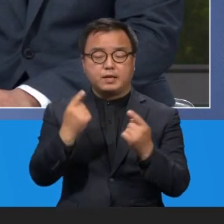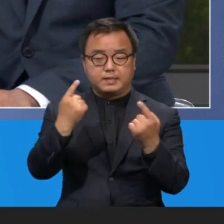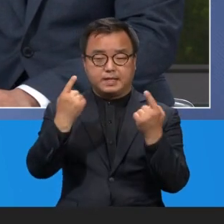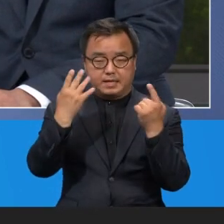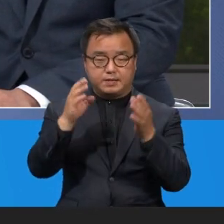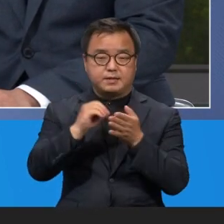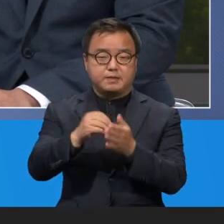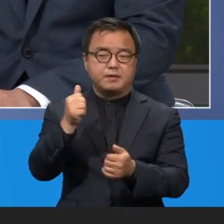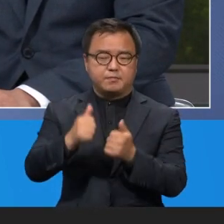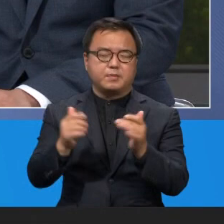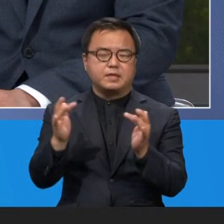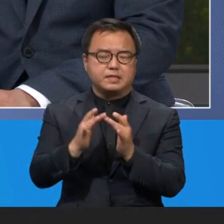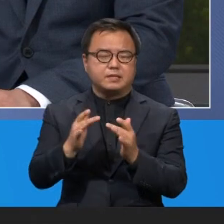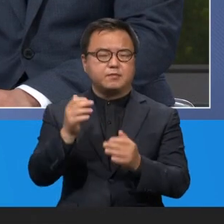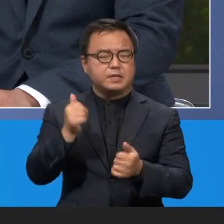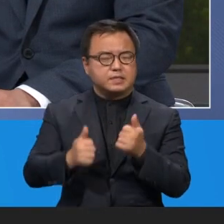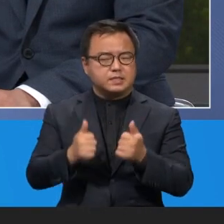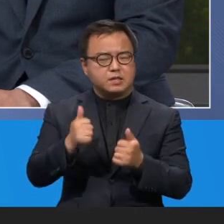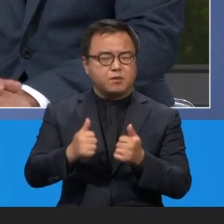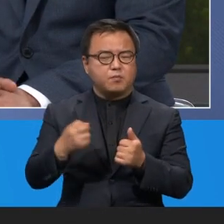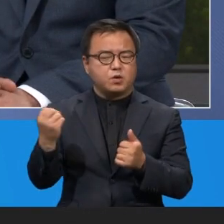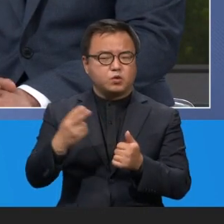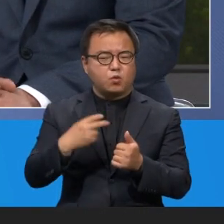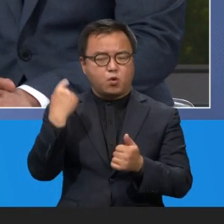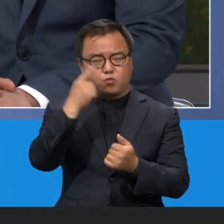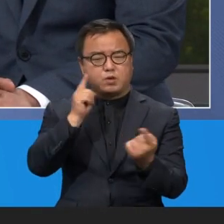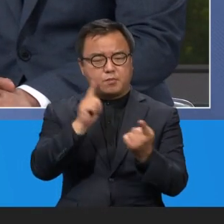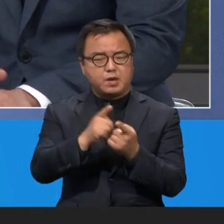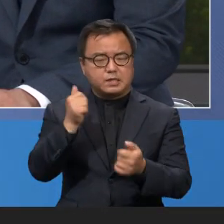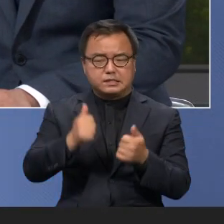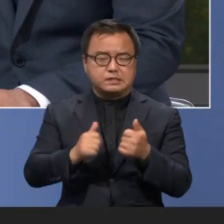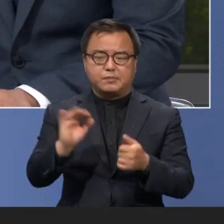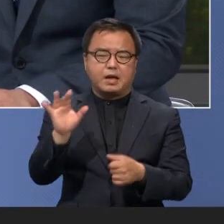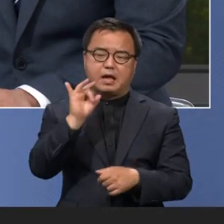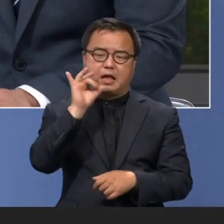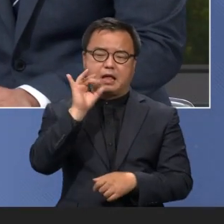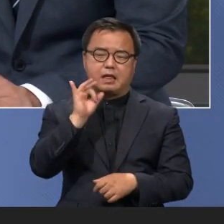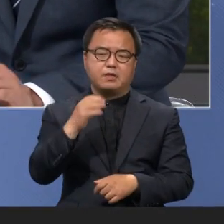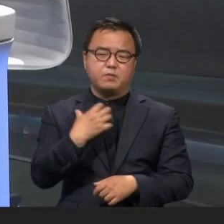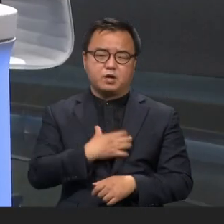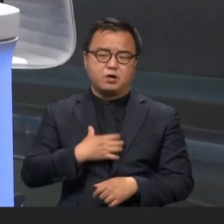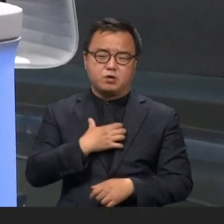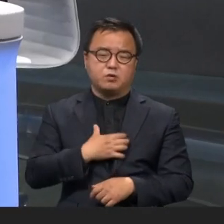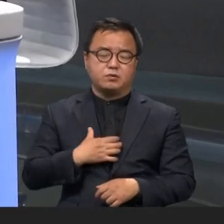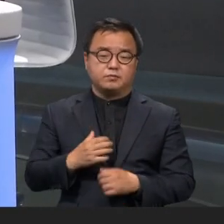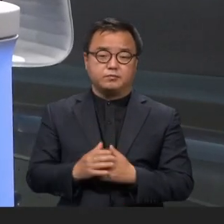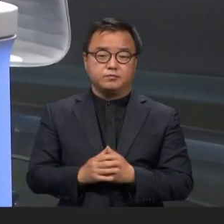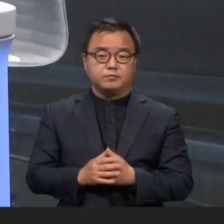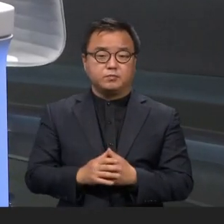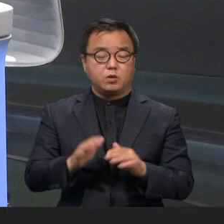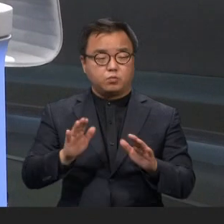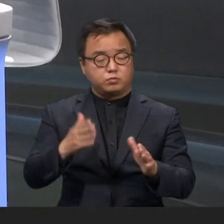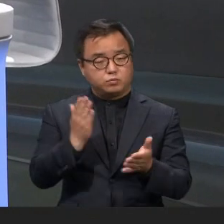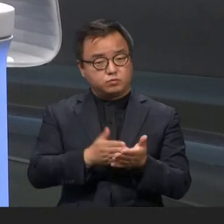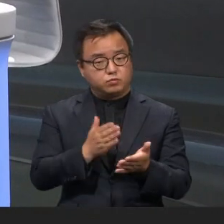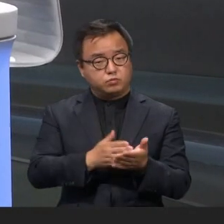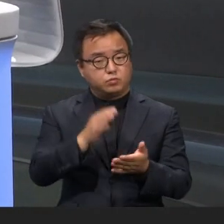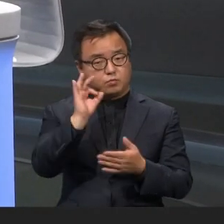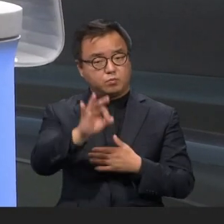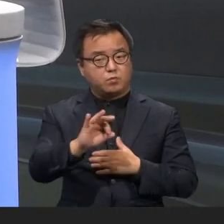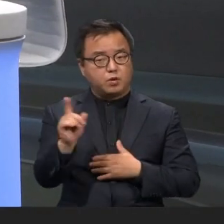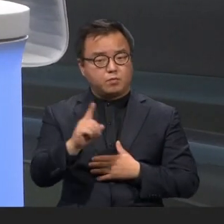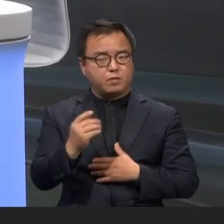등 온라인 이든 칠 수 없을 것 같다는 불안이 점점 더 커지고 있습니다 4 오늘 모이스트 보니까 최근